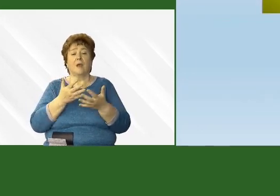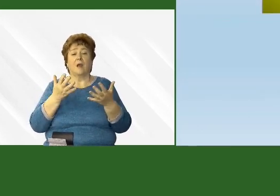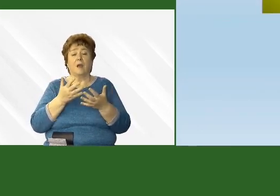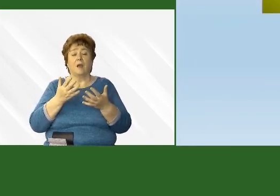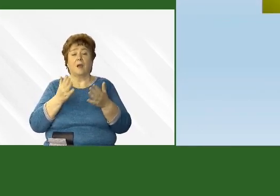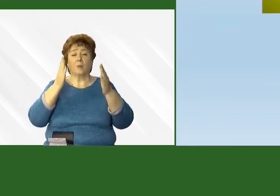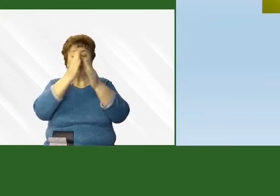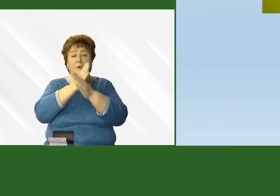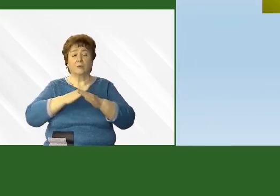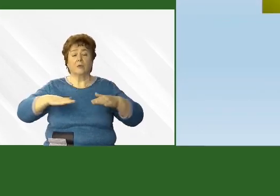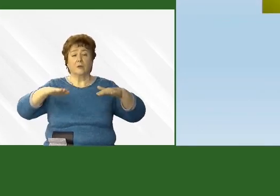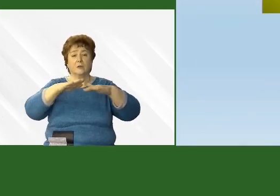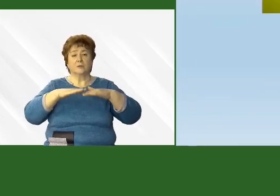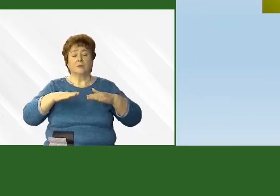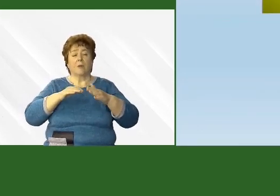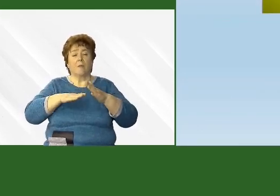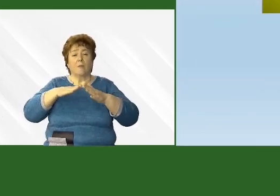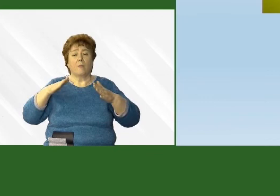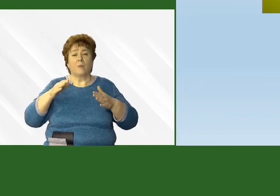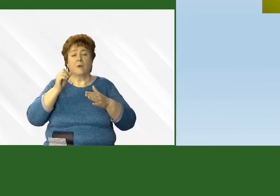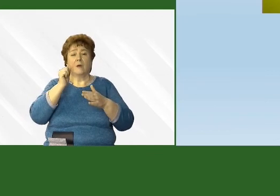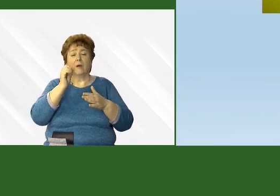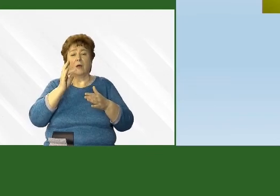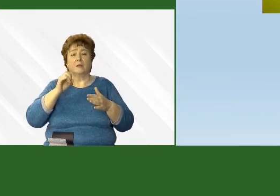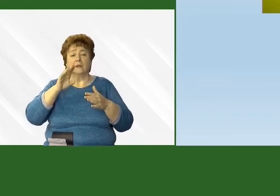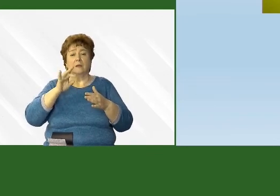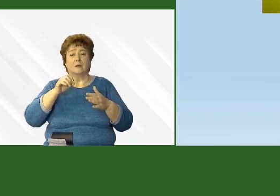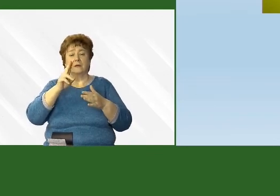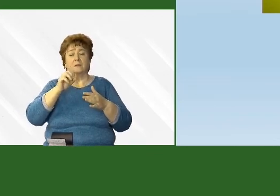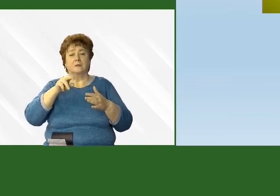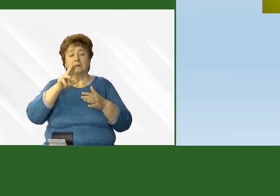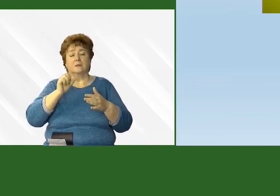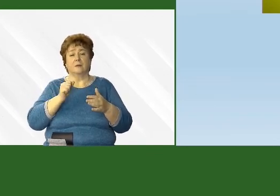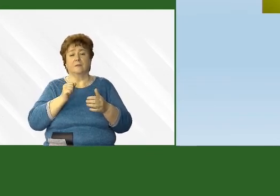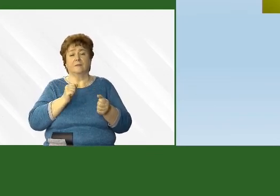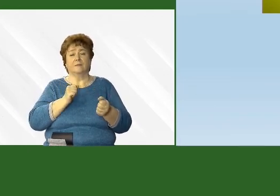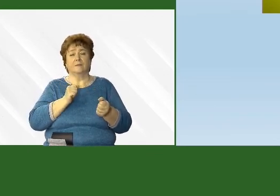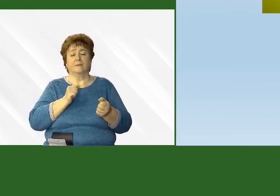Какая природная зона преобладает в Антарктиде?